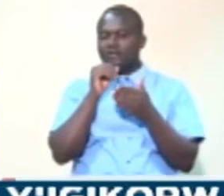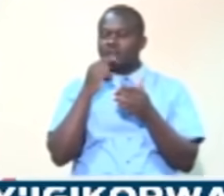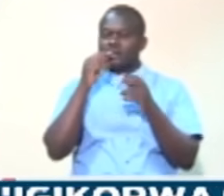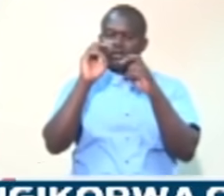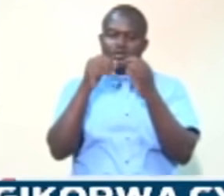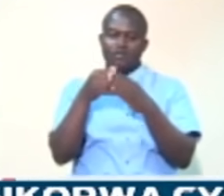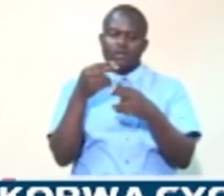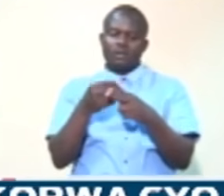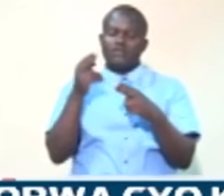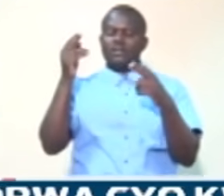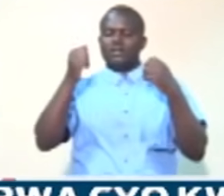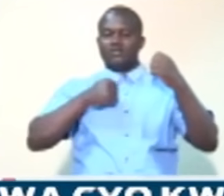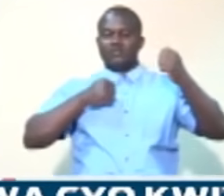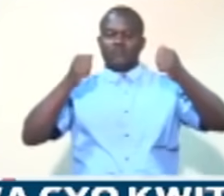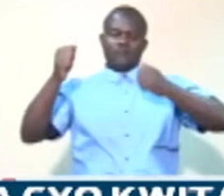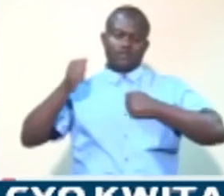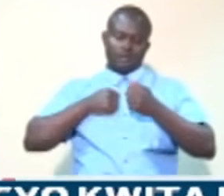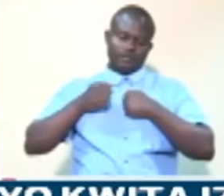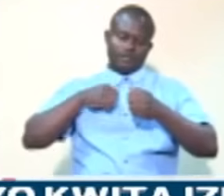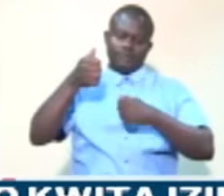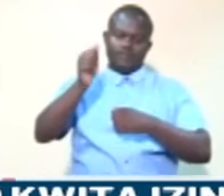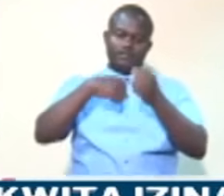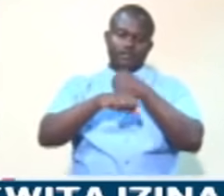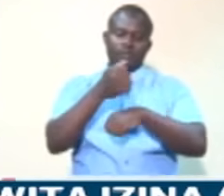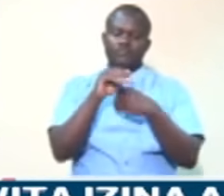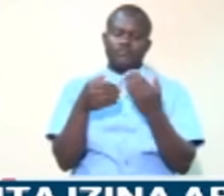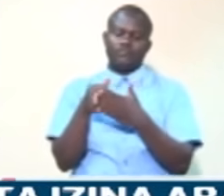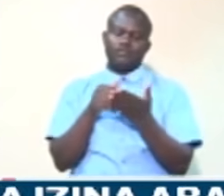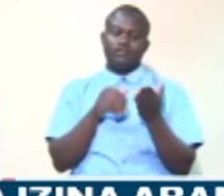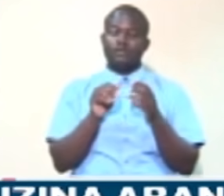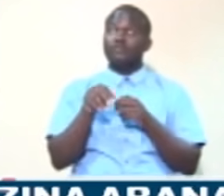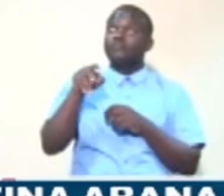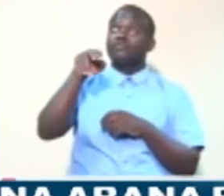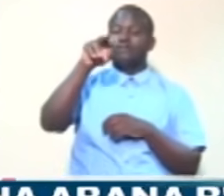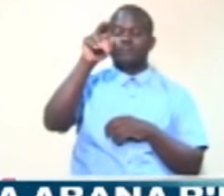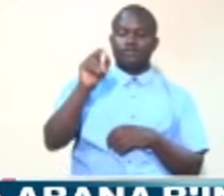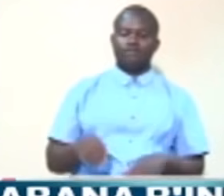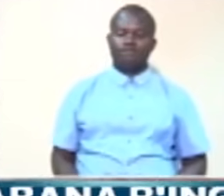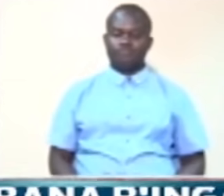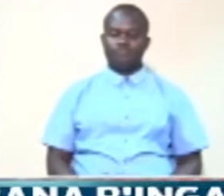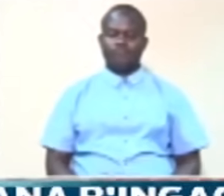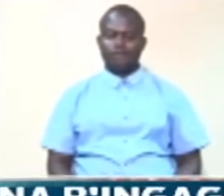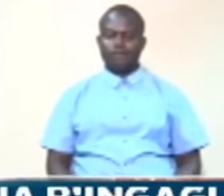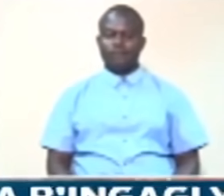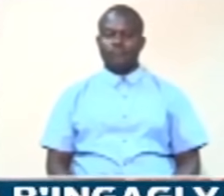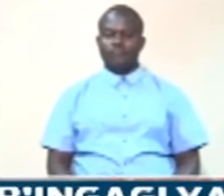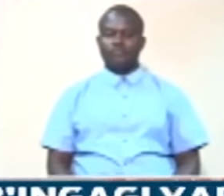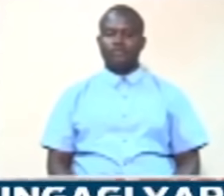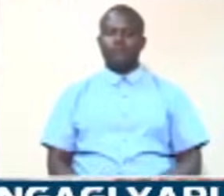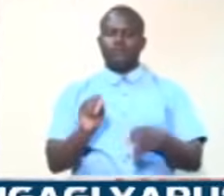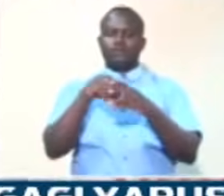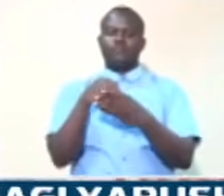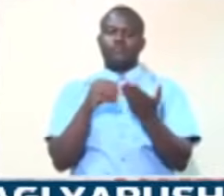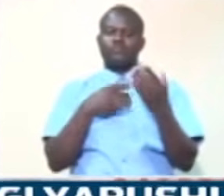ukwita ingagi. N'ibyo ngibyo birahari, n'izi activity zirahari, ariyo rock climbing yacu ya Beautiful Rwanda Tours. Abari muri urugendo